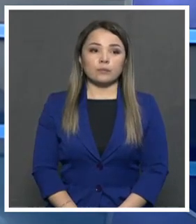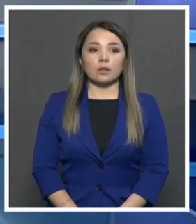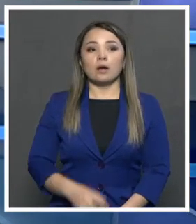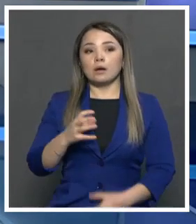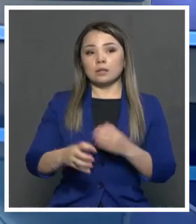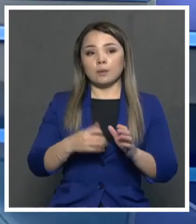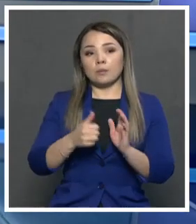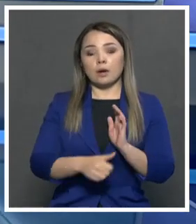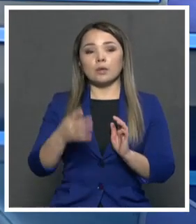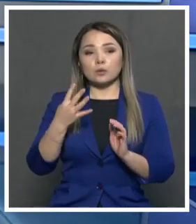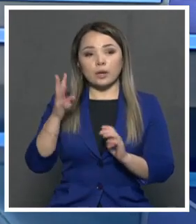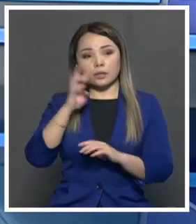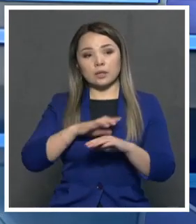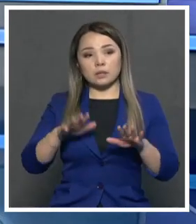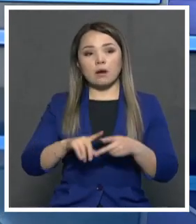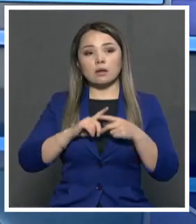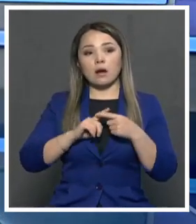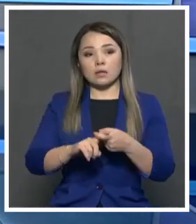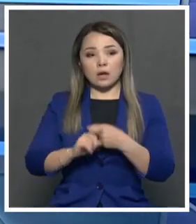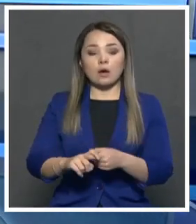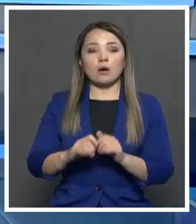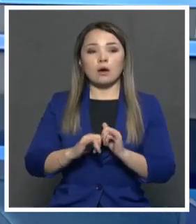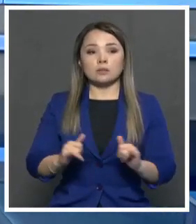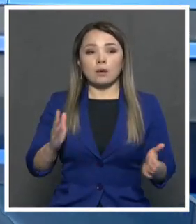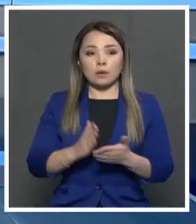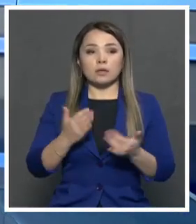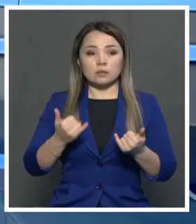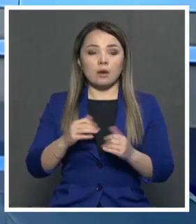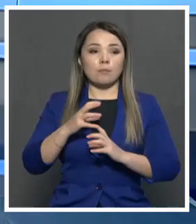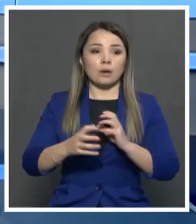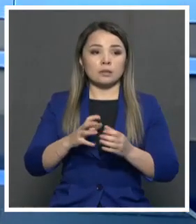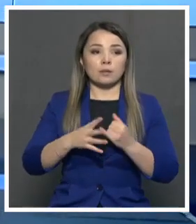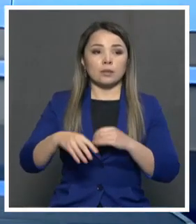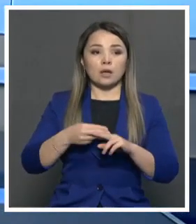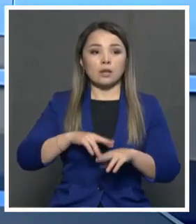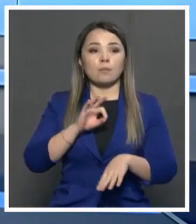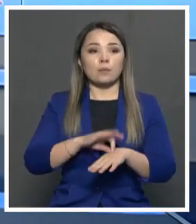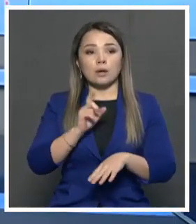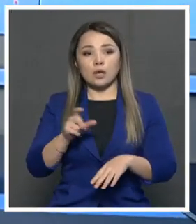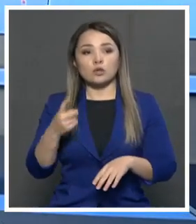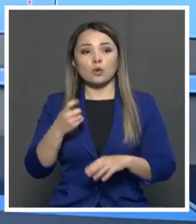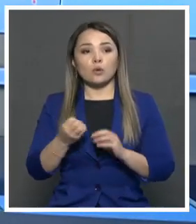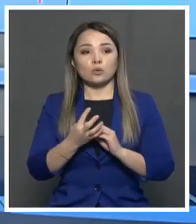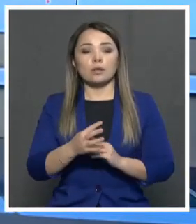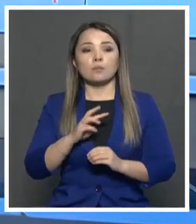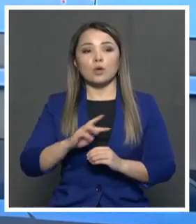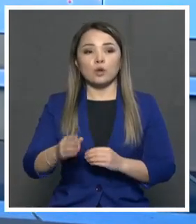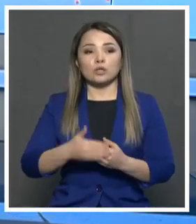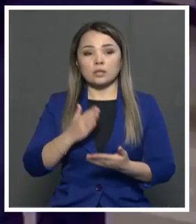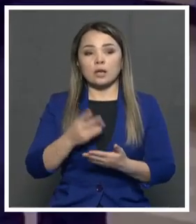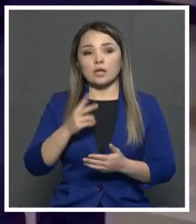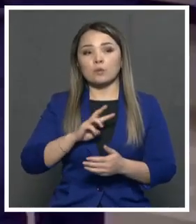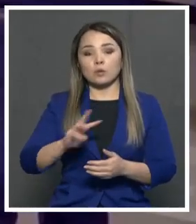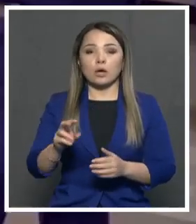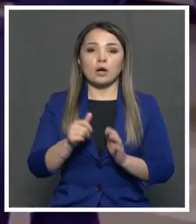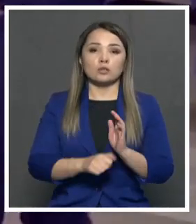Әлемнің 64 елінде коронавирус жұқтыру оқиғалары көбейіп келеді. Ал планета бойынша мұндай науқастар саны 114 миллионға жақындап, 2